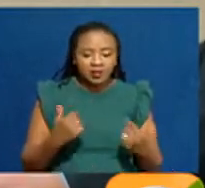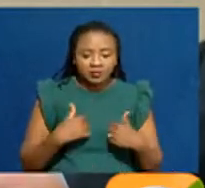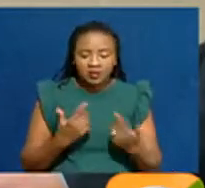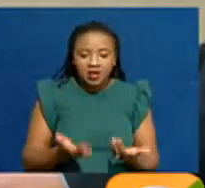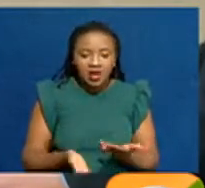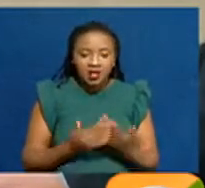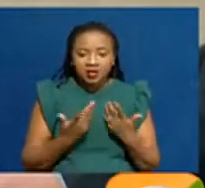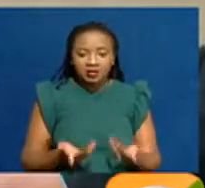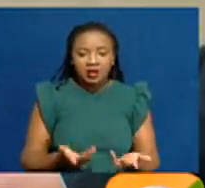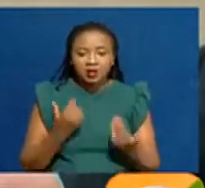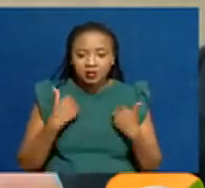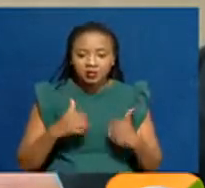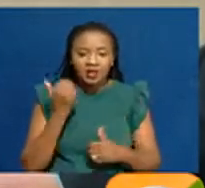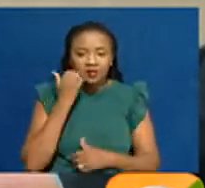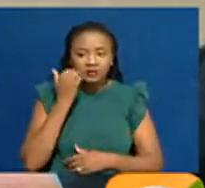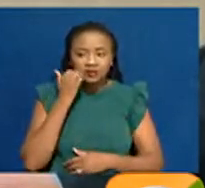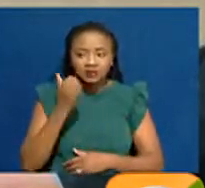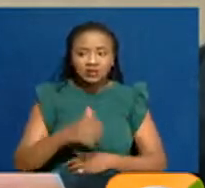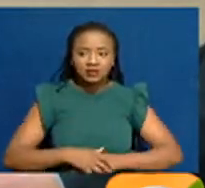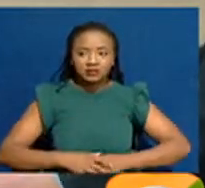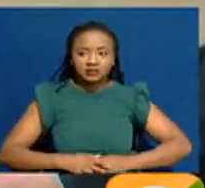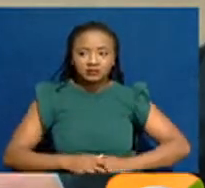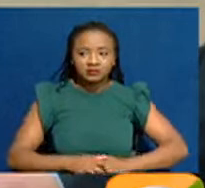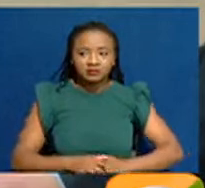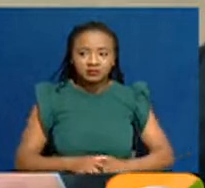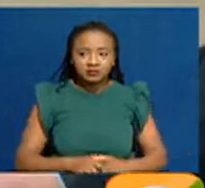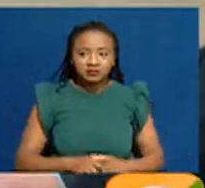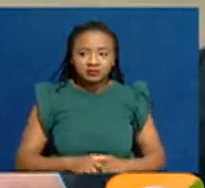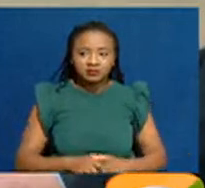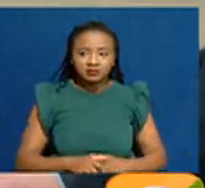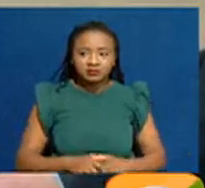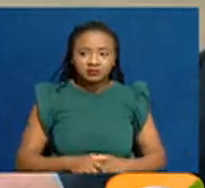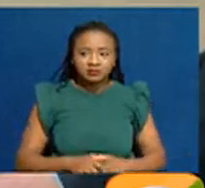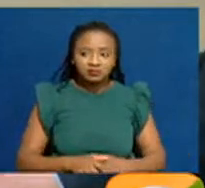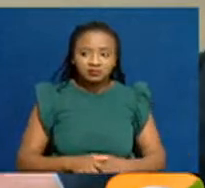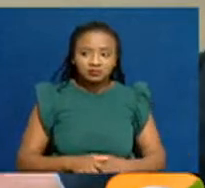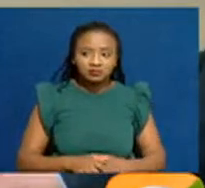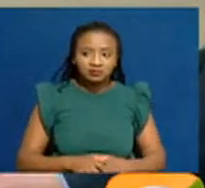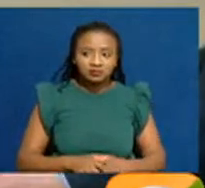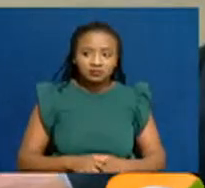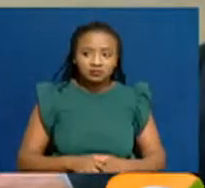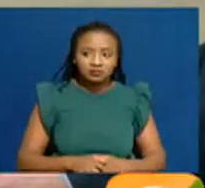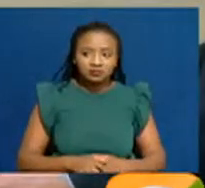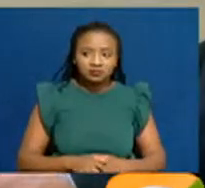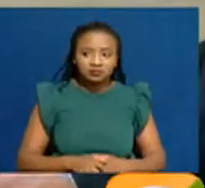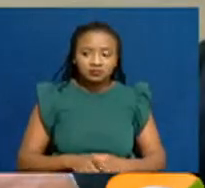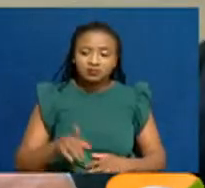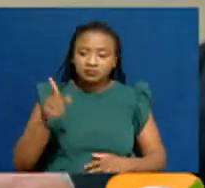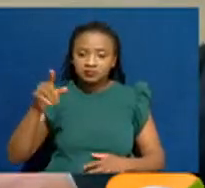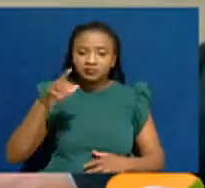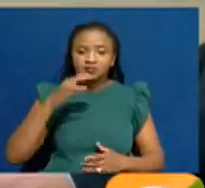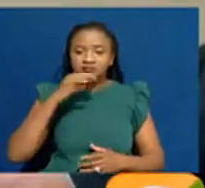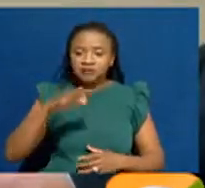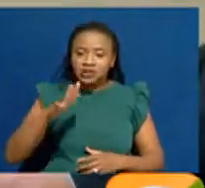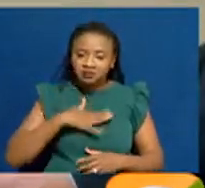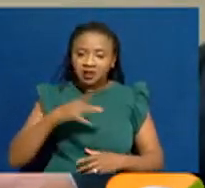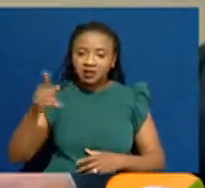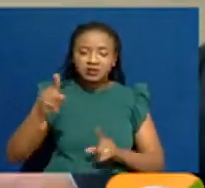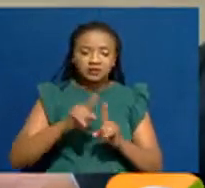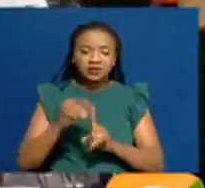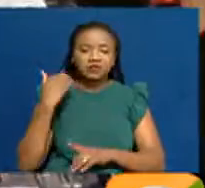mkonjwa. Kila vana, ui mkora sabu, amerarua kila kitu ya kuku. Ngombe,